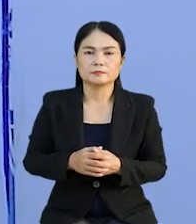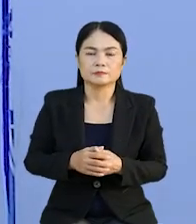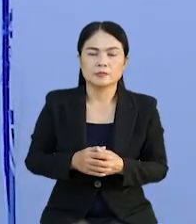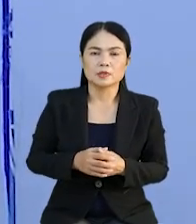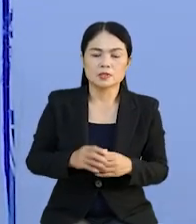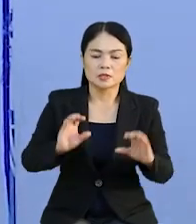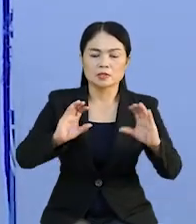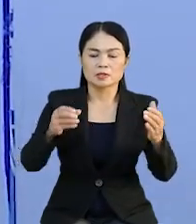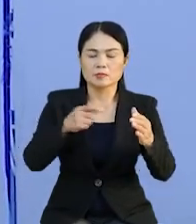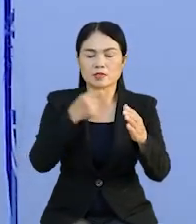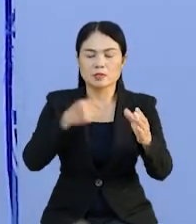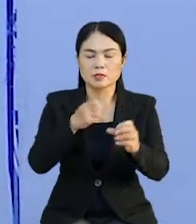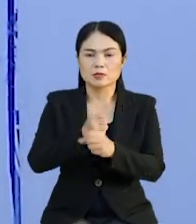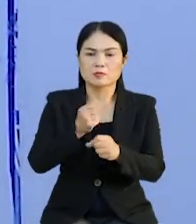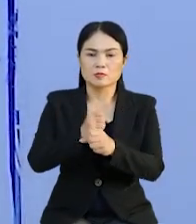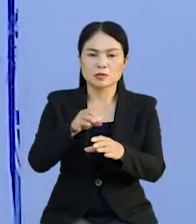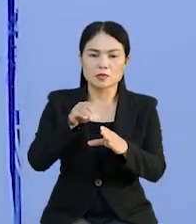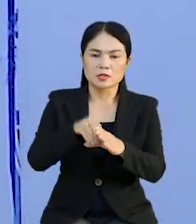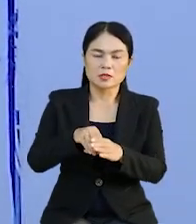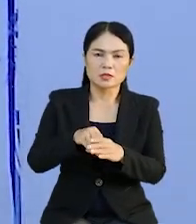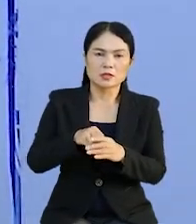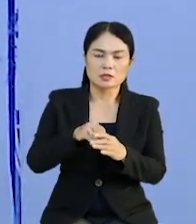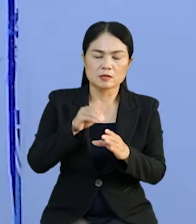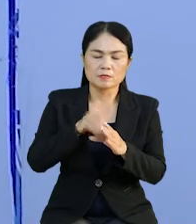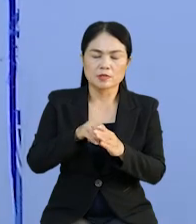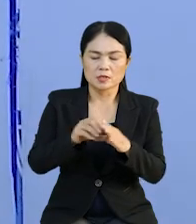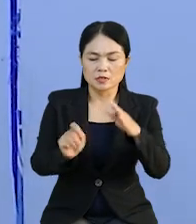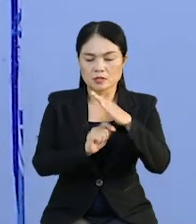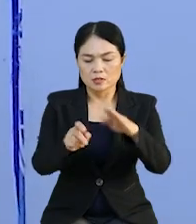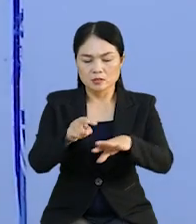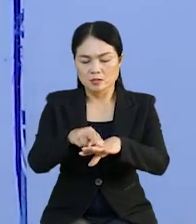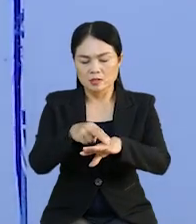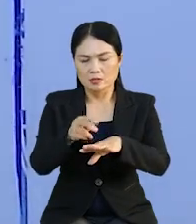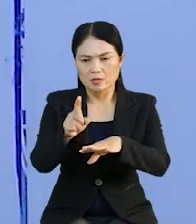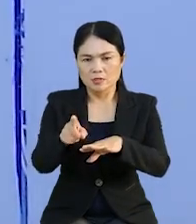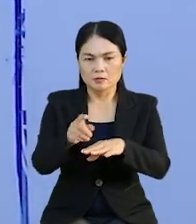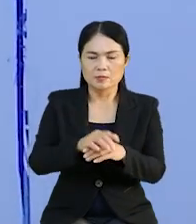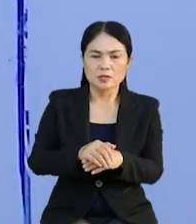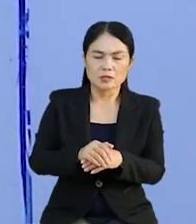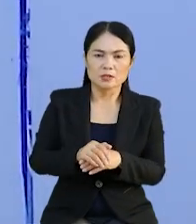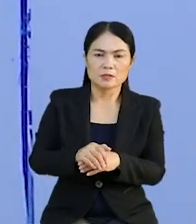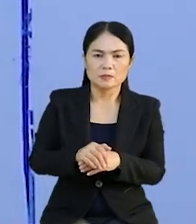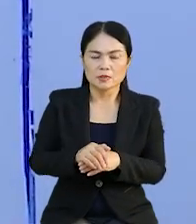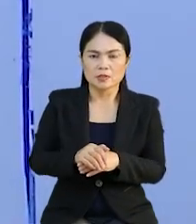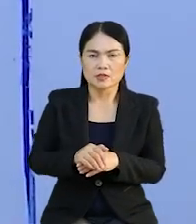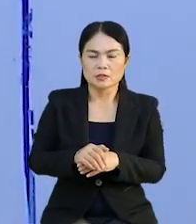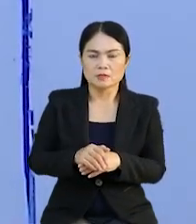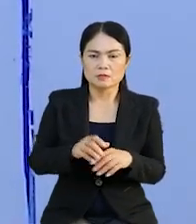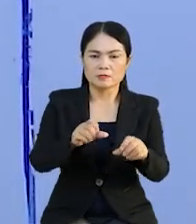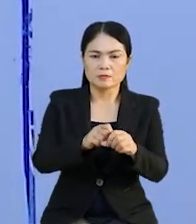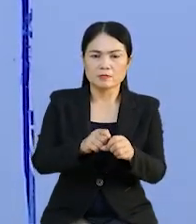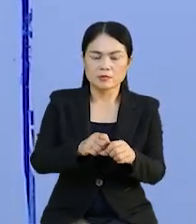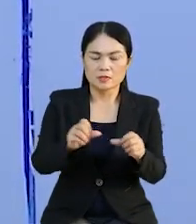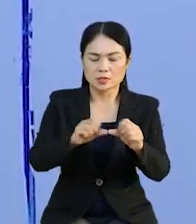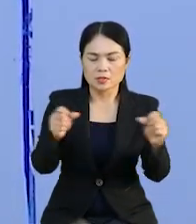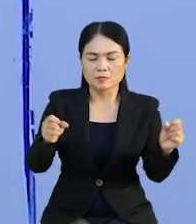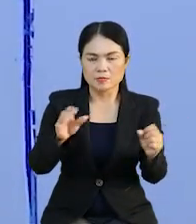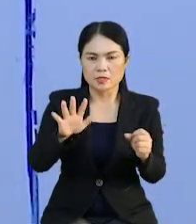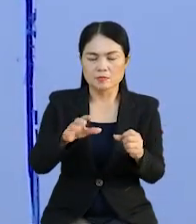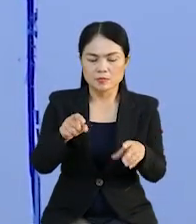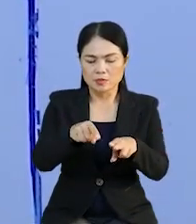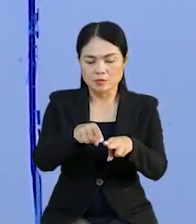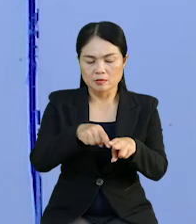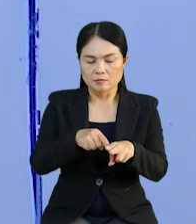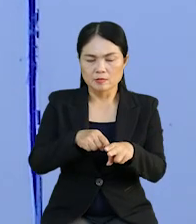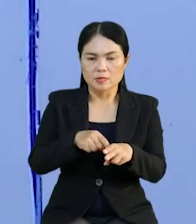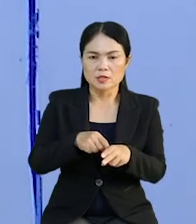ក្រុមហ៊ុនចិនបានធ្វើវិនិយោគទុនរ៉ែមាសនៅទីនោះបាទឥឡូវរបស់ទី5អញ្ចឹងពាក្យគូពីក្រោម